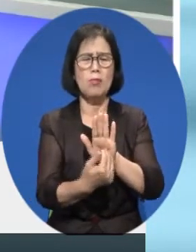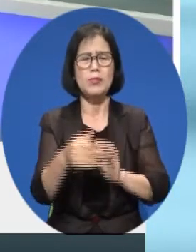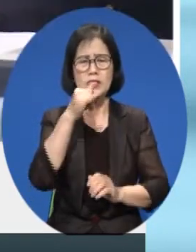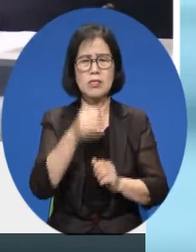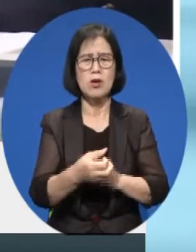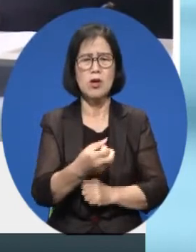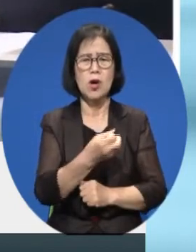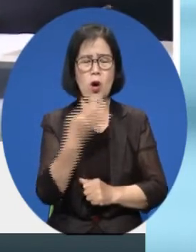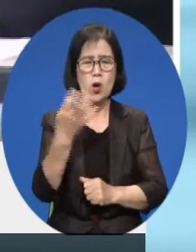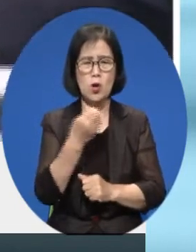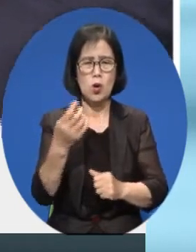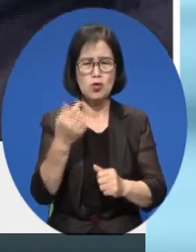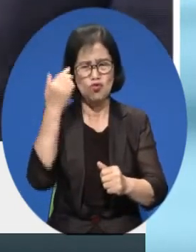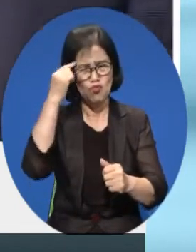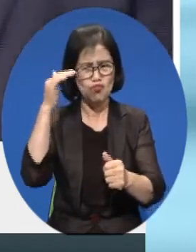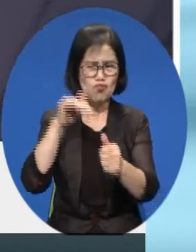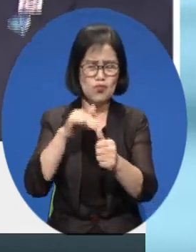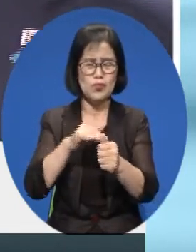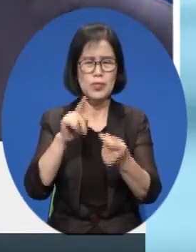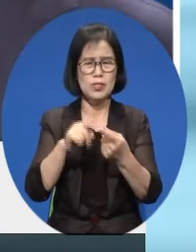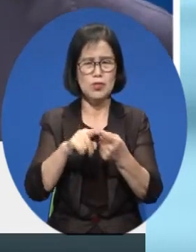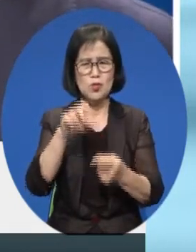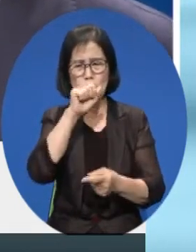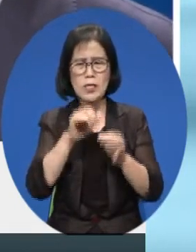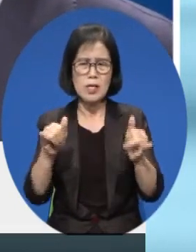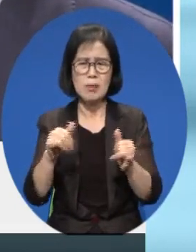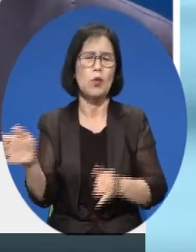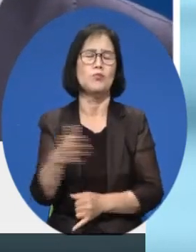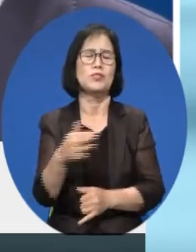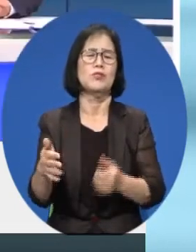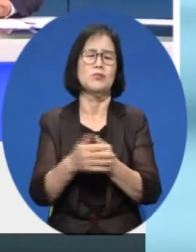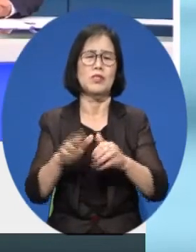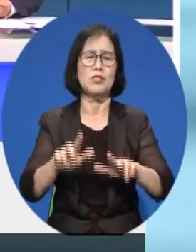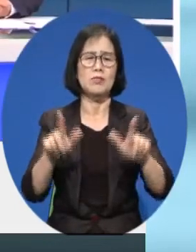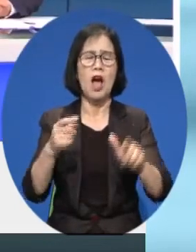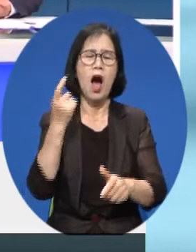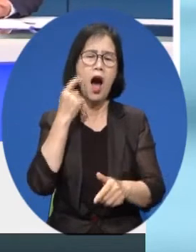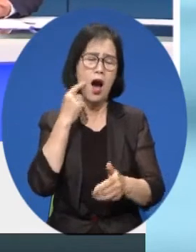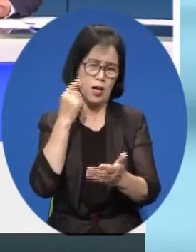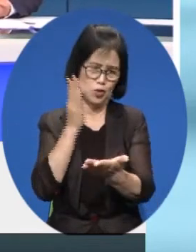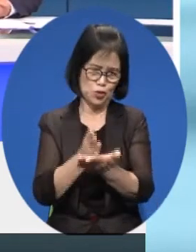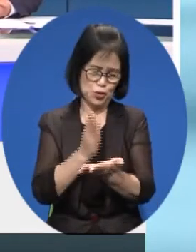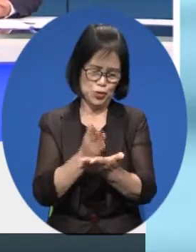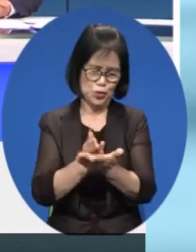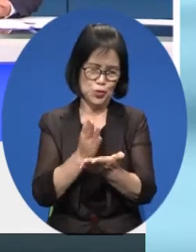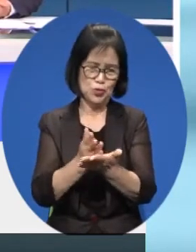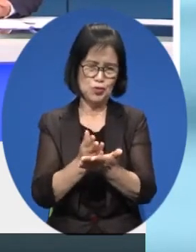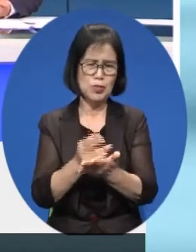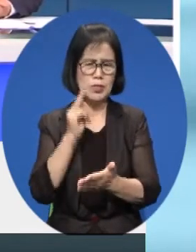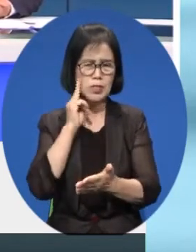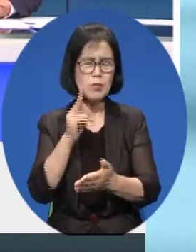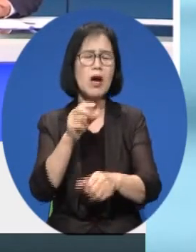언론 건드린다는데 좋아할 국민이 누가 있겠습니까? 근데 현실적인 부분에서 우리가 뭐 허위 가짜뉴스에 관한 문제라든가 이런